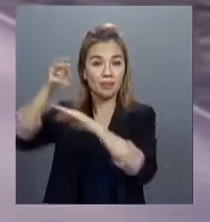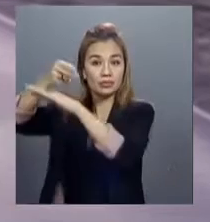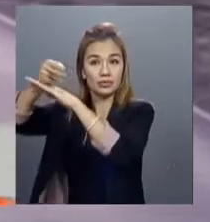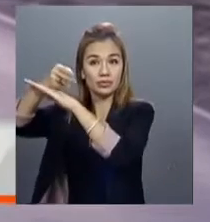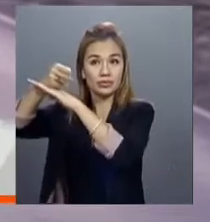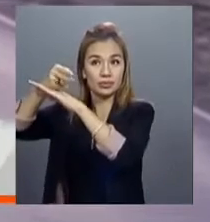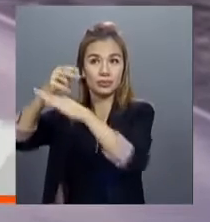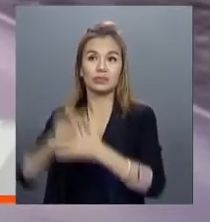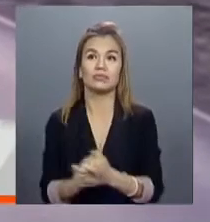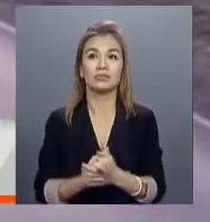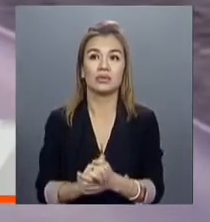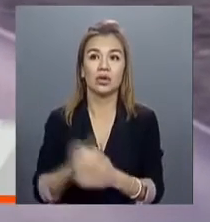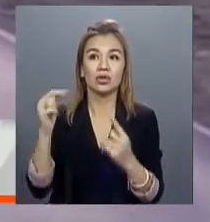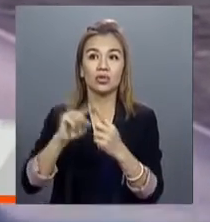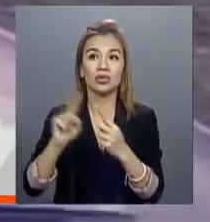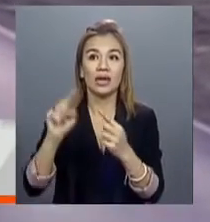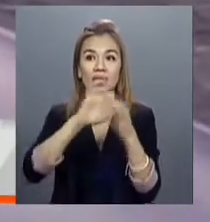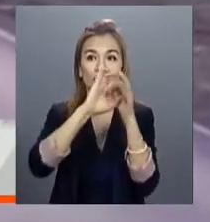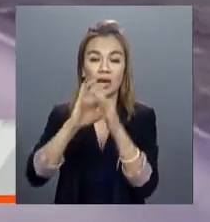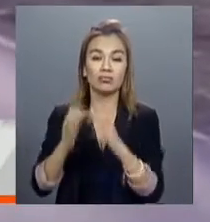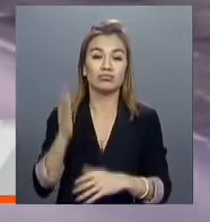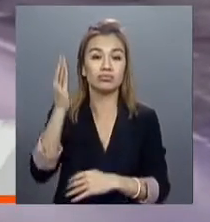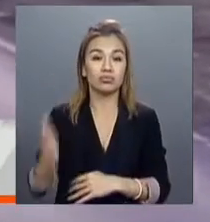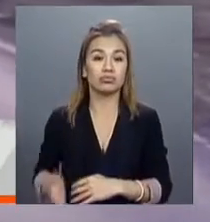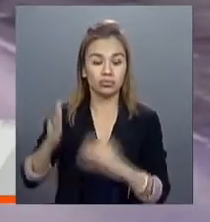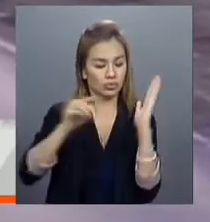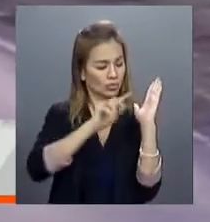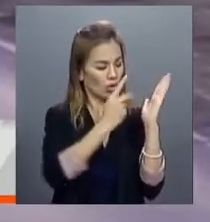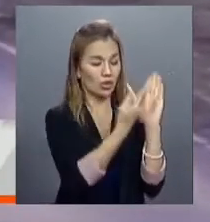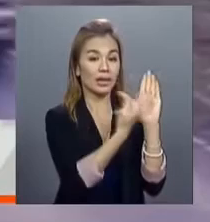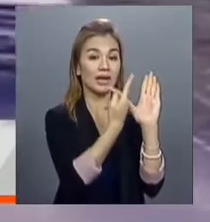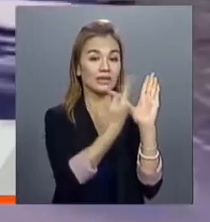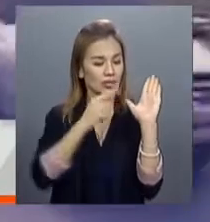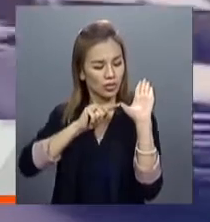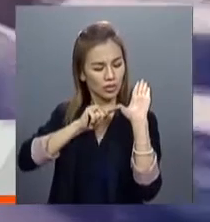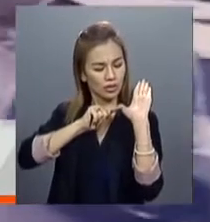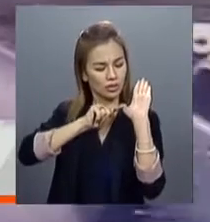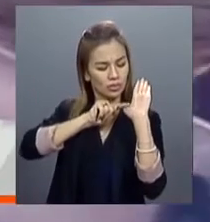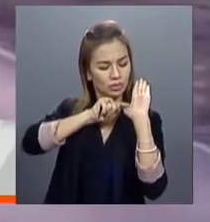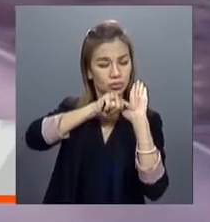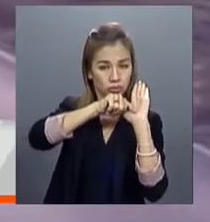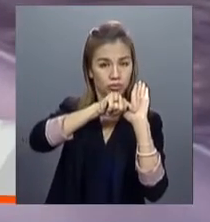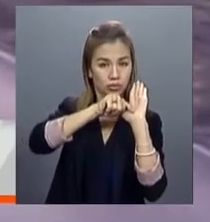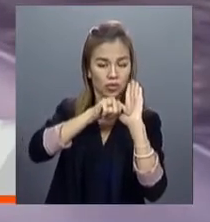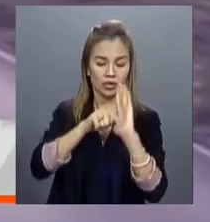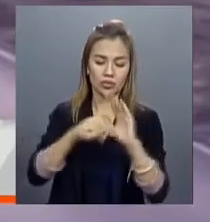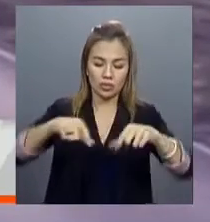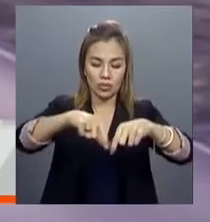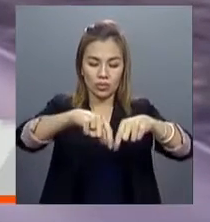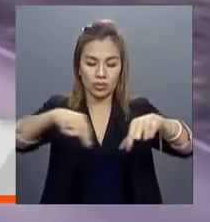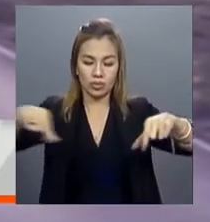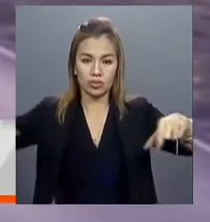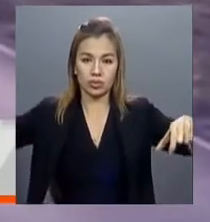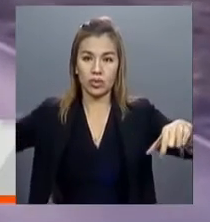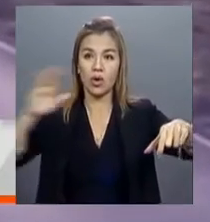รถไฟดีเซลรางสายกรุงเทพมหานครกาญจนบุรีชนกับรถทัวร์นำเที่ยวบริเวณทางข้ามทางรถไฟตัดวัด